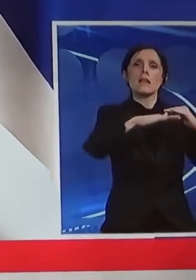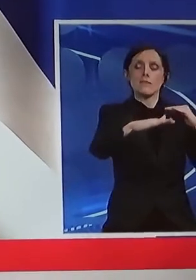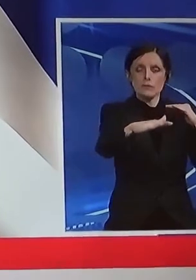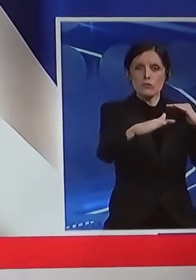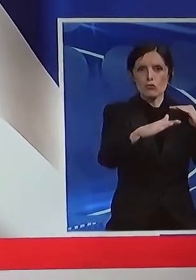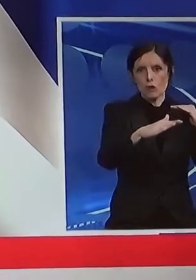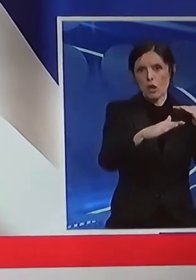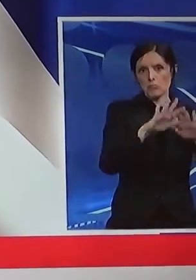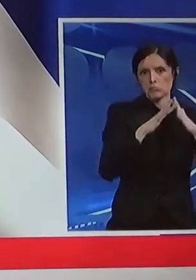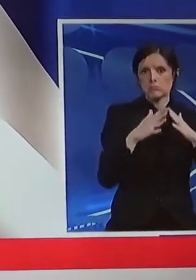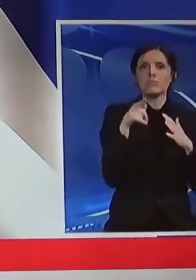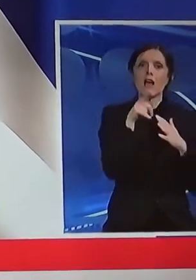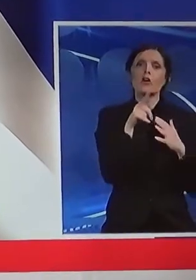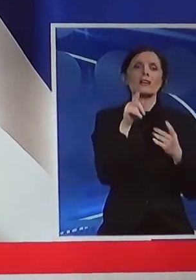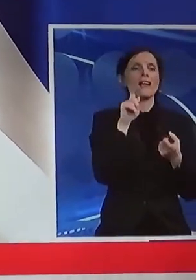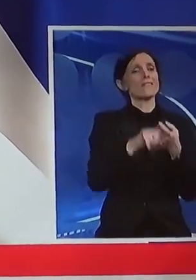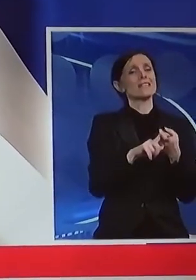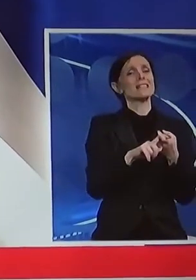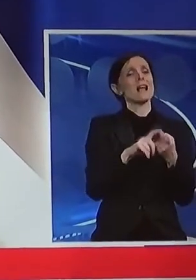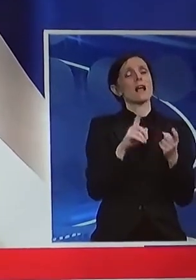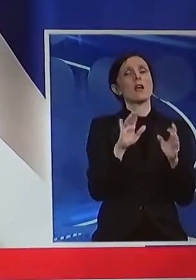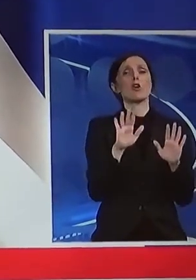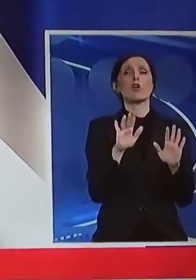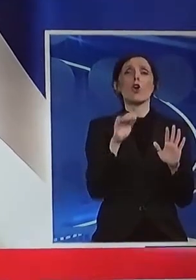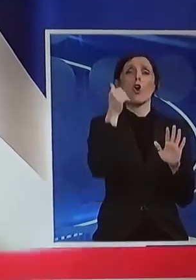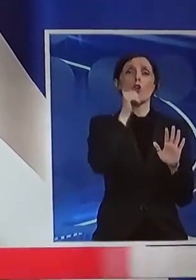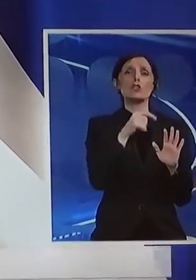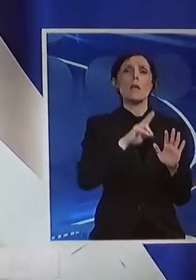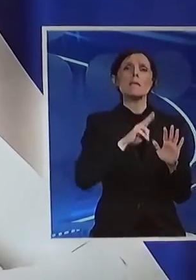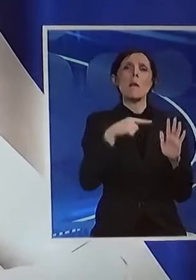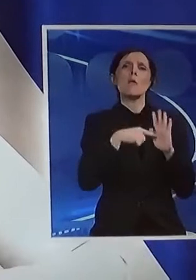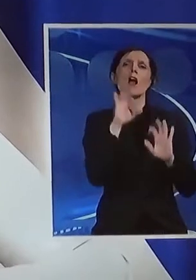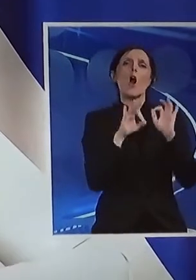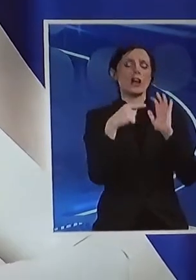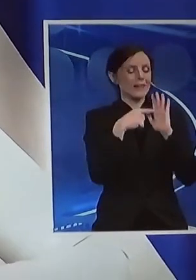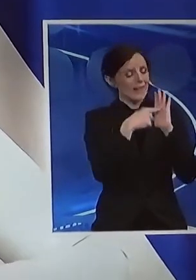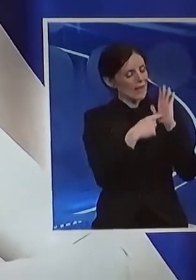indikacija koje jesu uspostavljene za ovako masovnije testiranje,